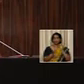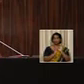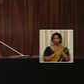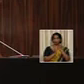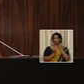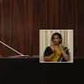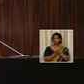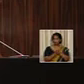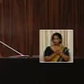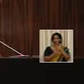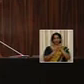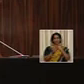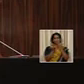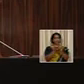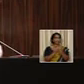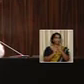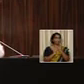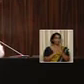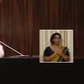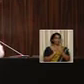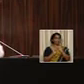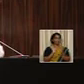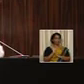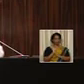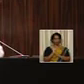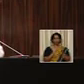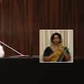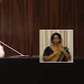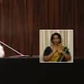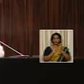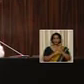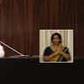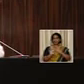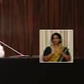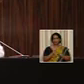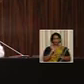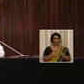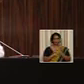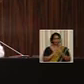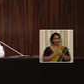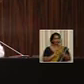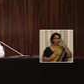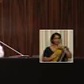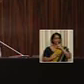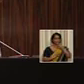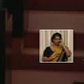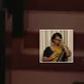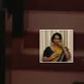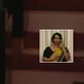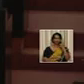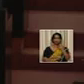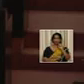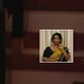ලිපිලේඛනාදී පිළිගැන්වීම ගරු අග්‍රාමාත්‍යතුමා රාජ්‍ය පරිපාලන සදෙස කටයුතු පළාත් සභා මාත්‍යතුමා. ගරු නියෝජ්‍ය කතානායකතුමනි